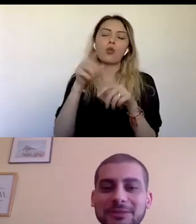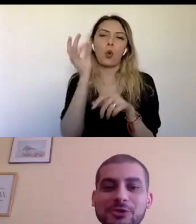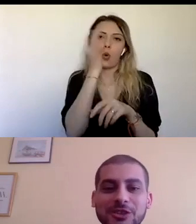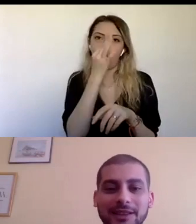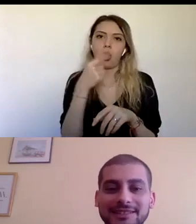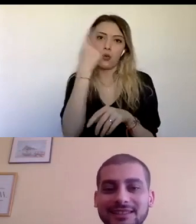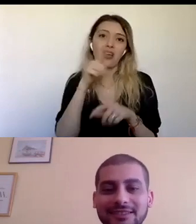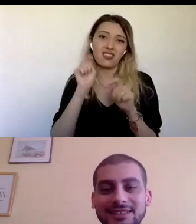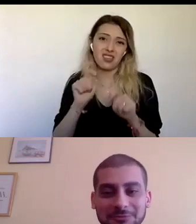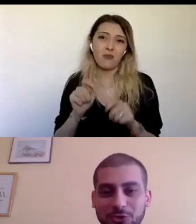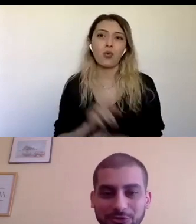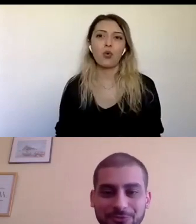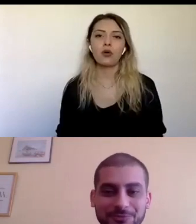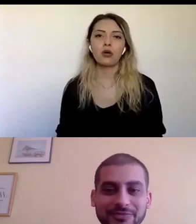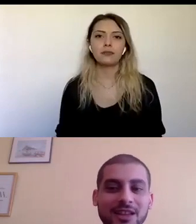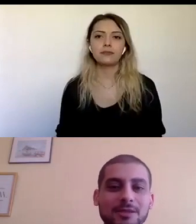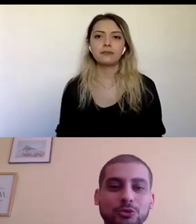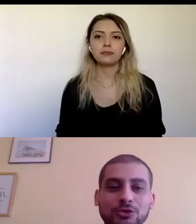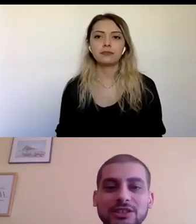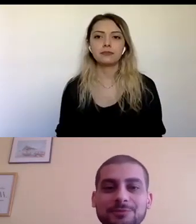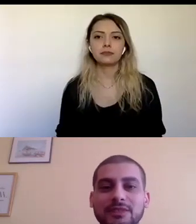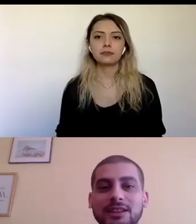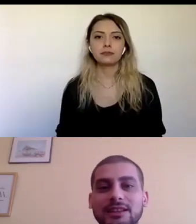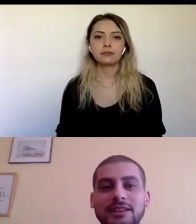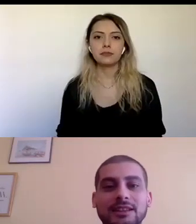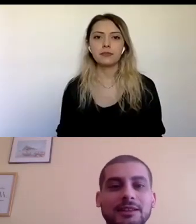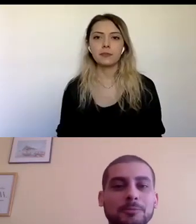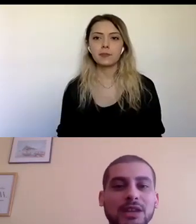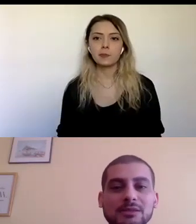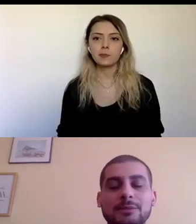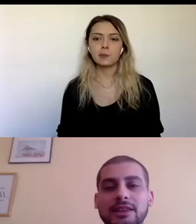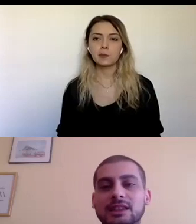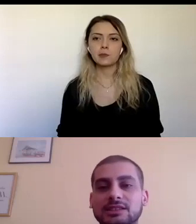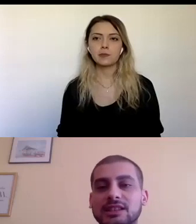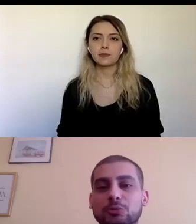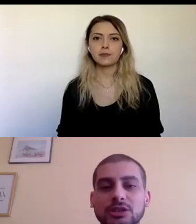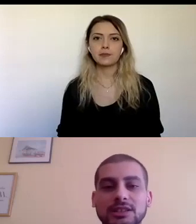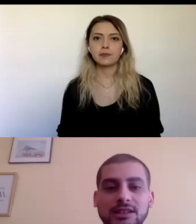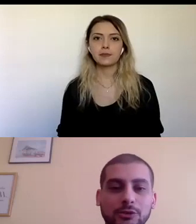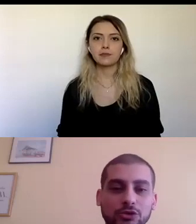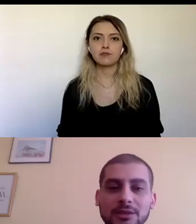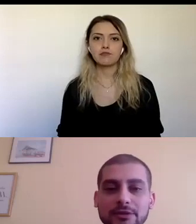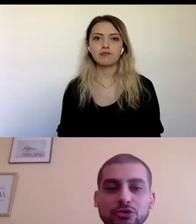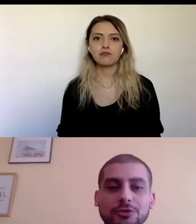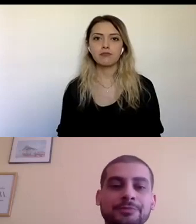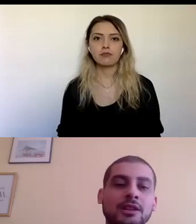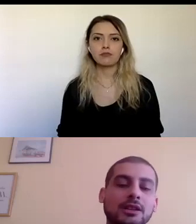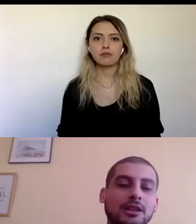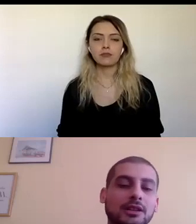güvenli kılabiliyoruz ama insanlara kılamıyoruz. Bunun için yenileme, İngilizcesiyle pushing denilen yöntem